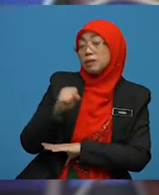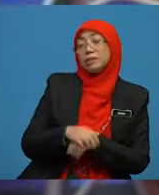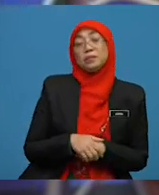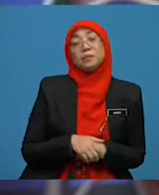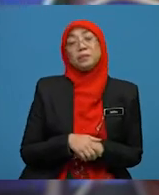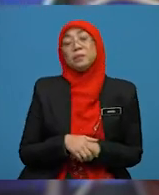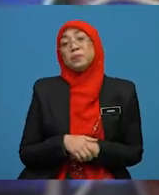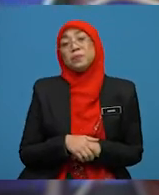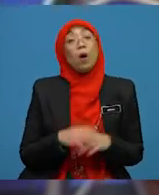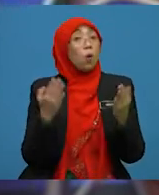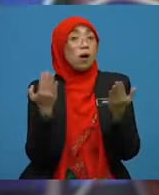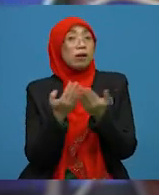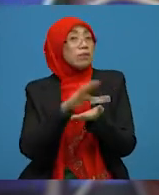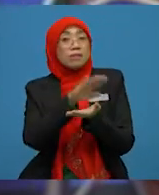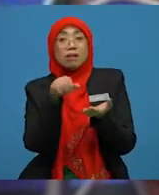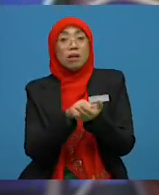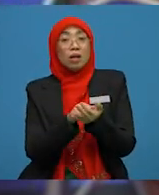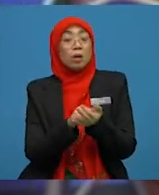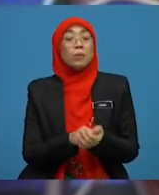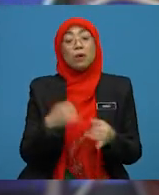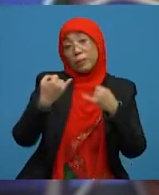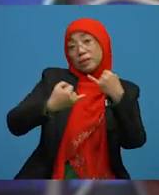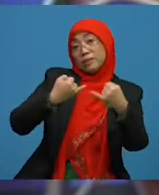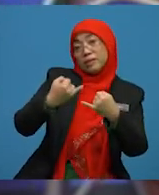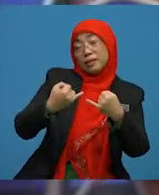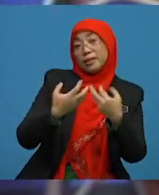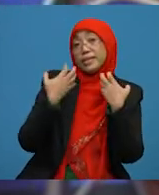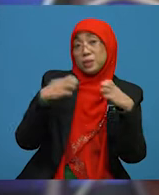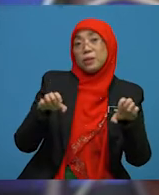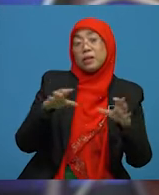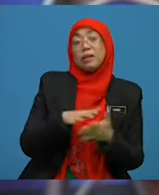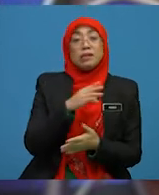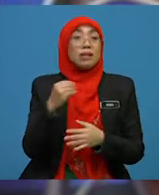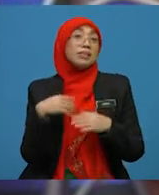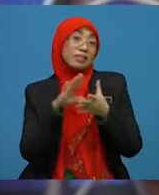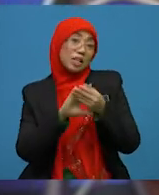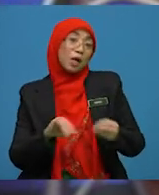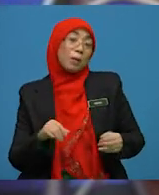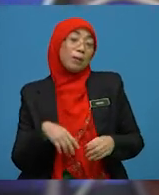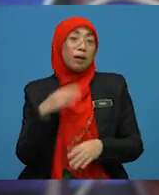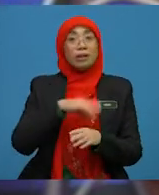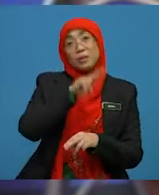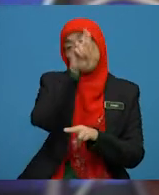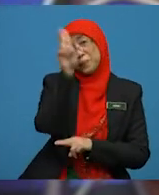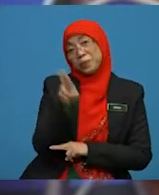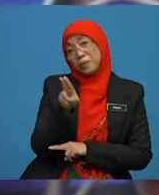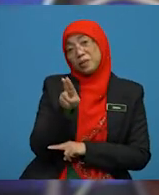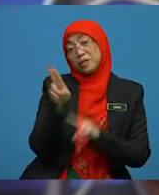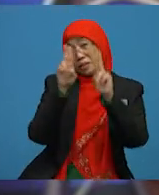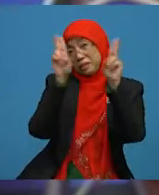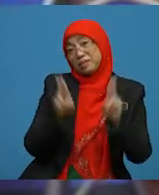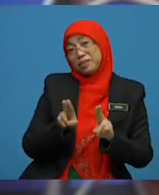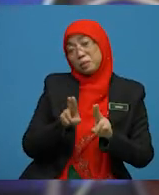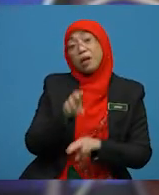mendoakan para pelajar agar mendapat kejayaan yang cemerlang dan selamat menduduki peperiksaan